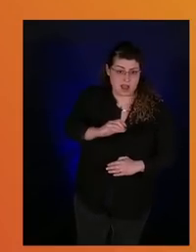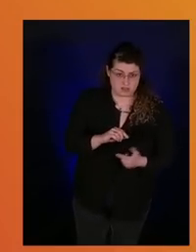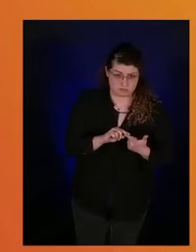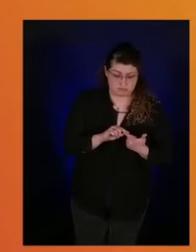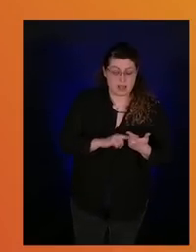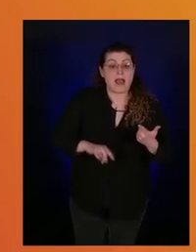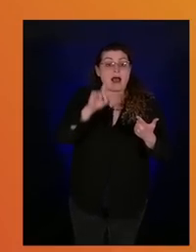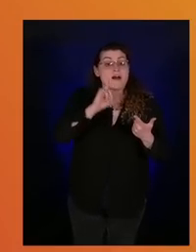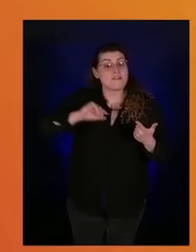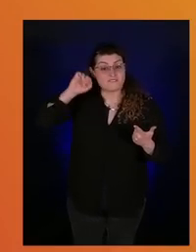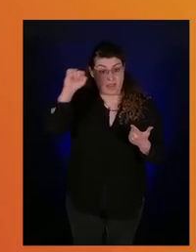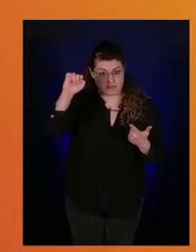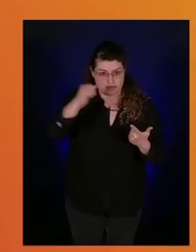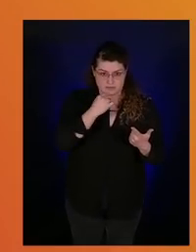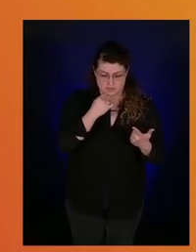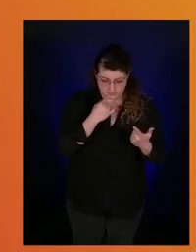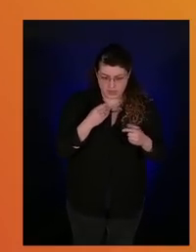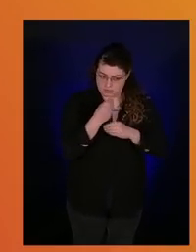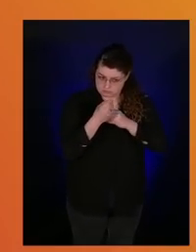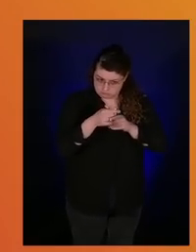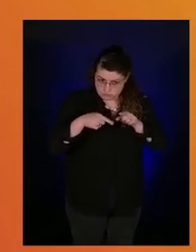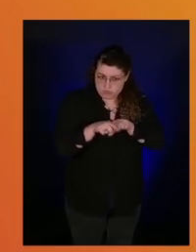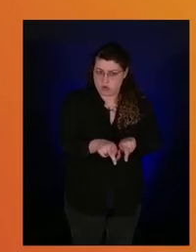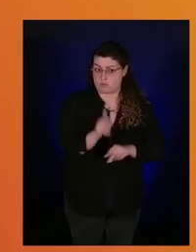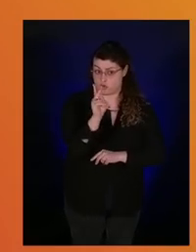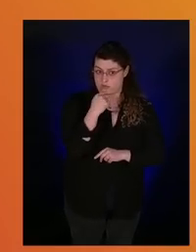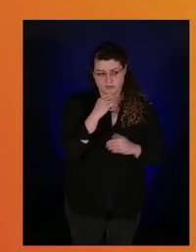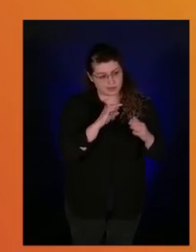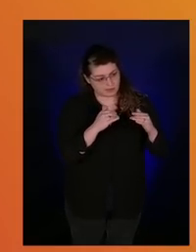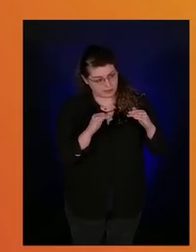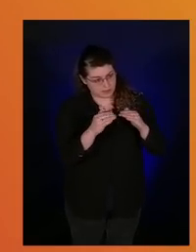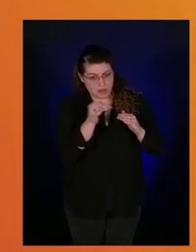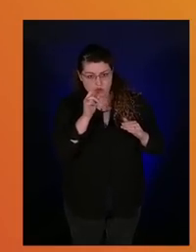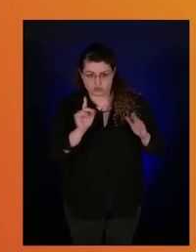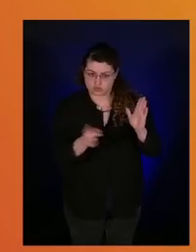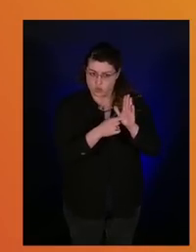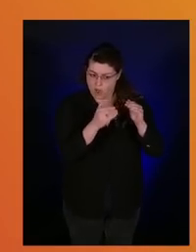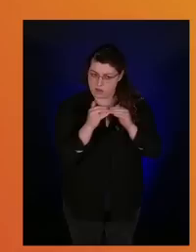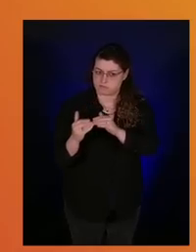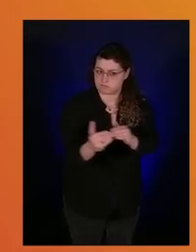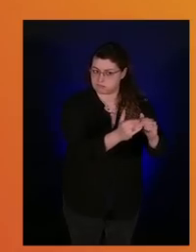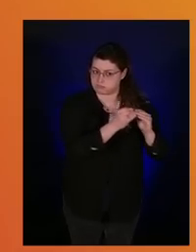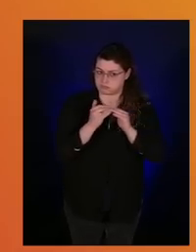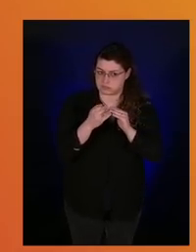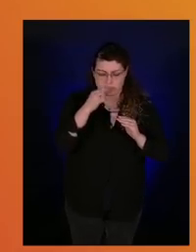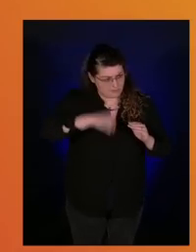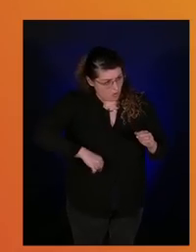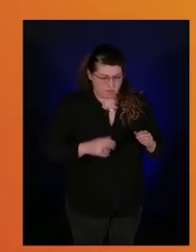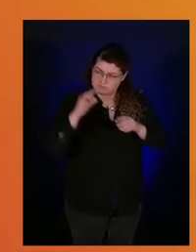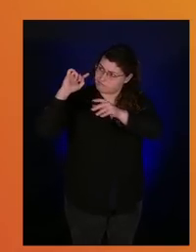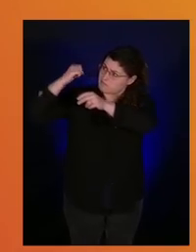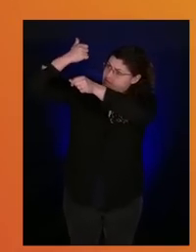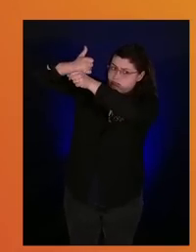Féministe, car pour instaurer un monde plus juste, respectant l'égalité des droits de toutes et tous, nous devons combattre toute forme de